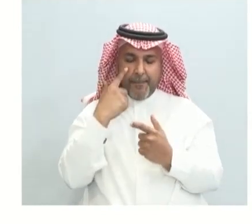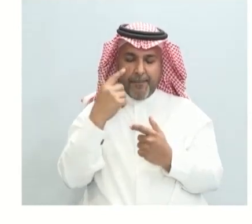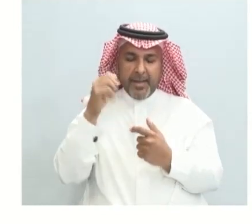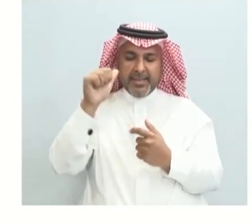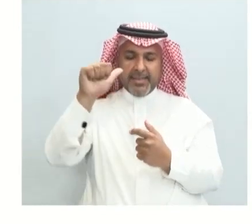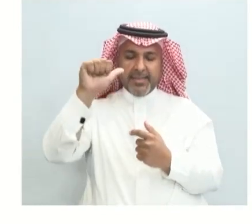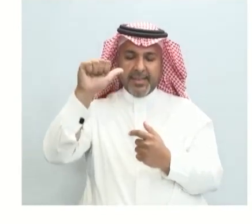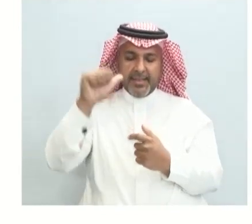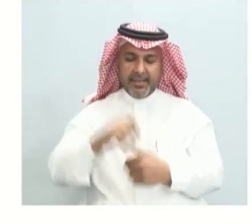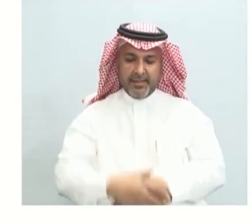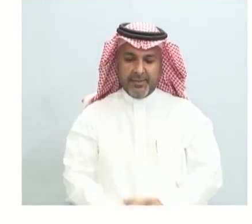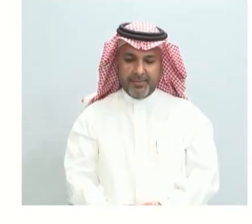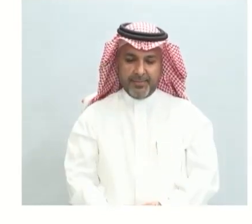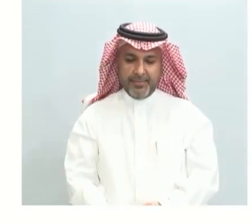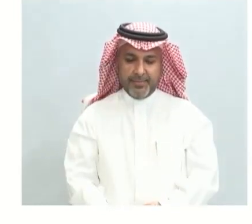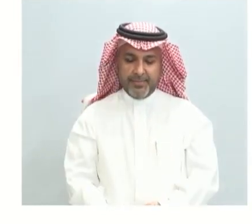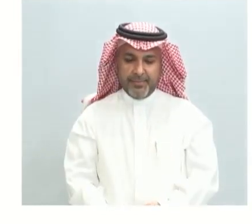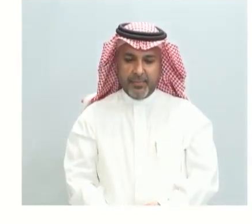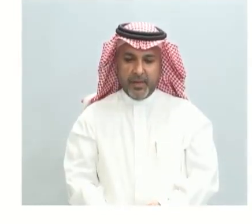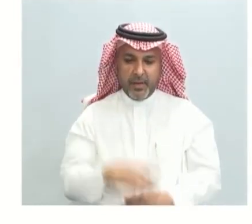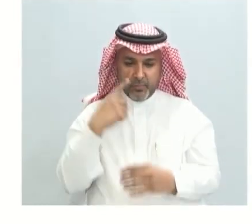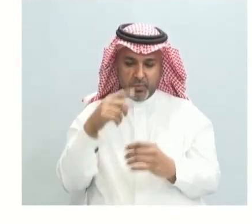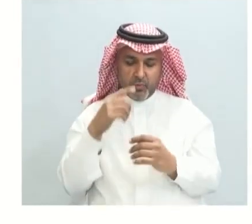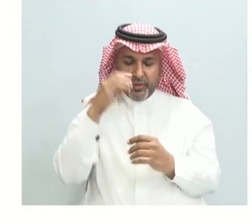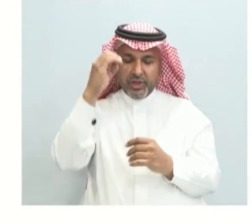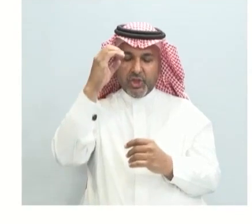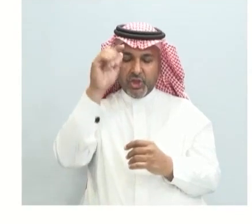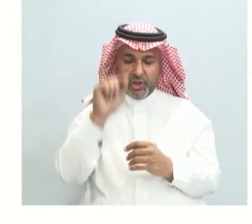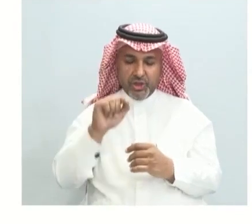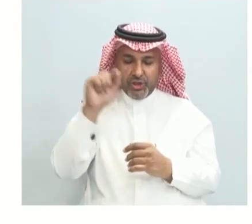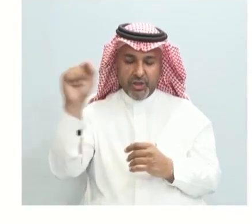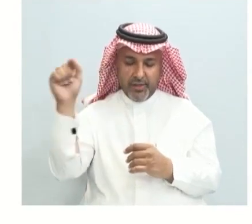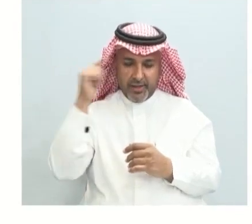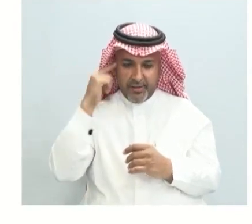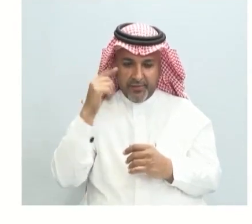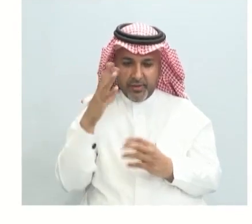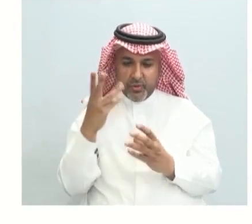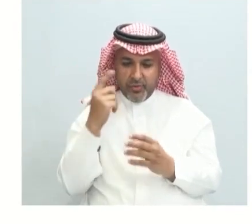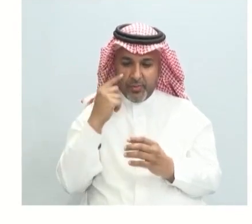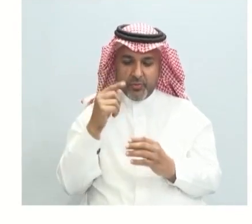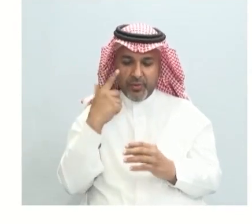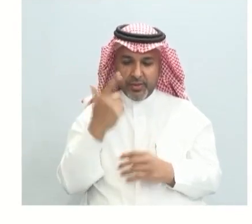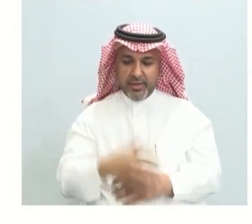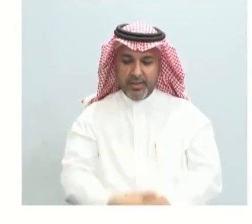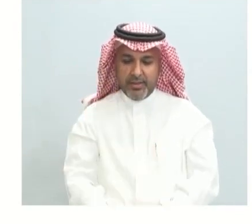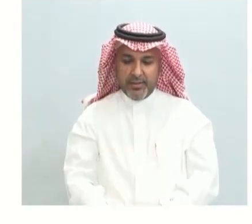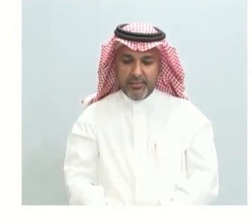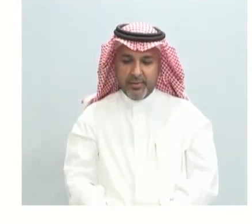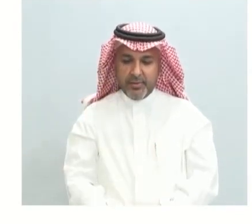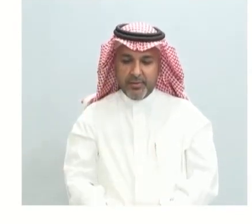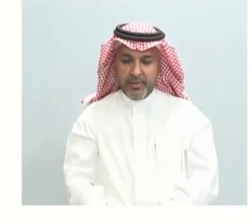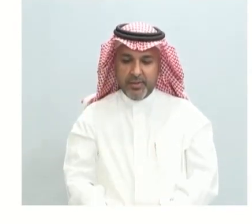انه جي يساوي الجذر التربيعي لاف تربيع نا زائدا اش